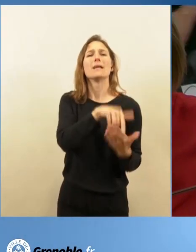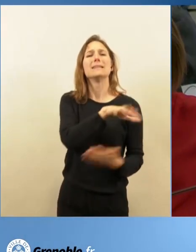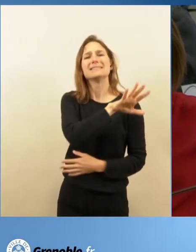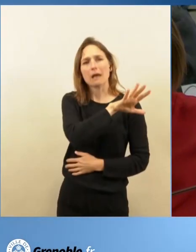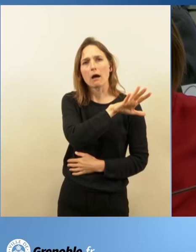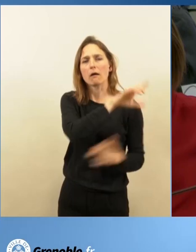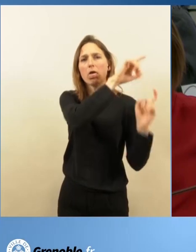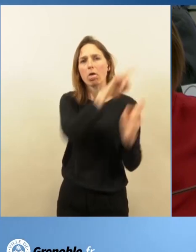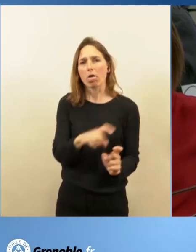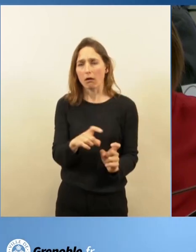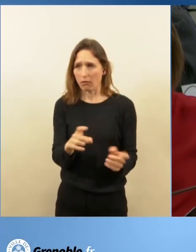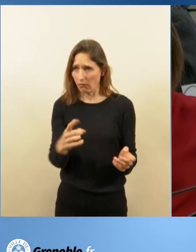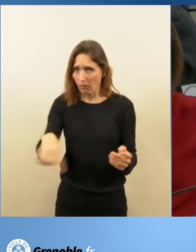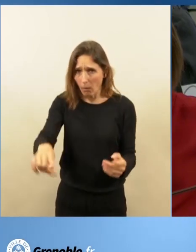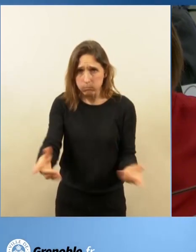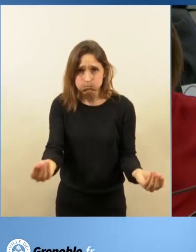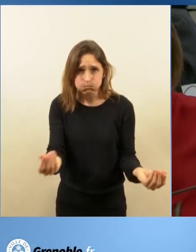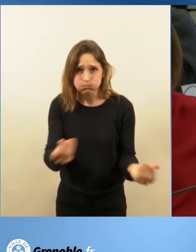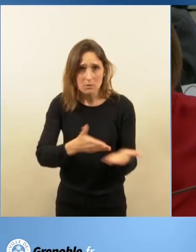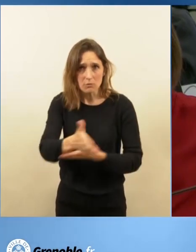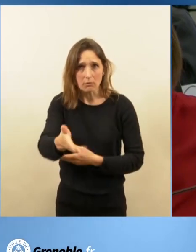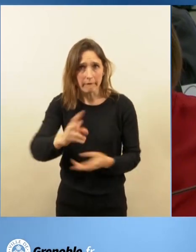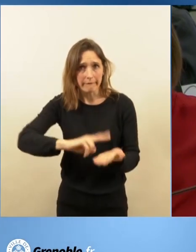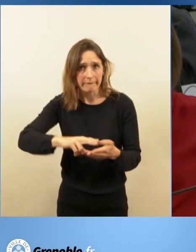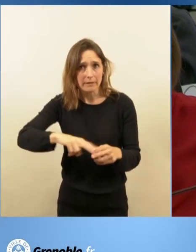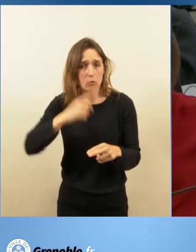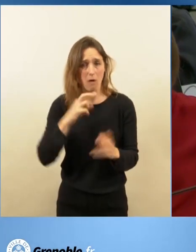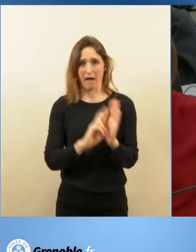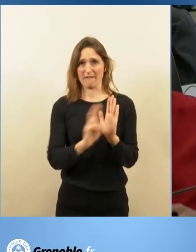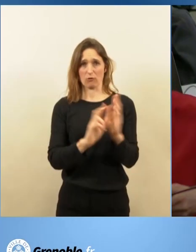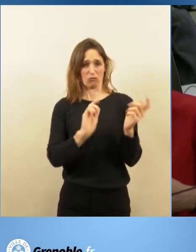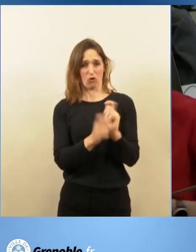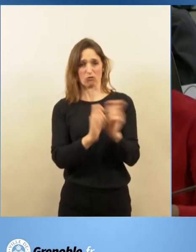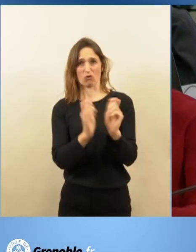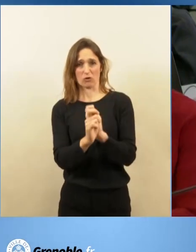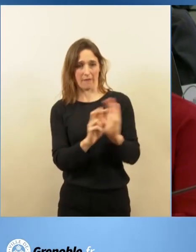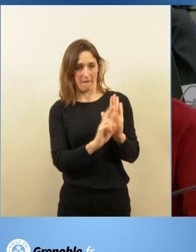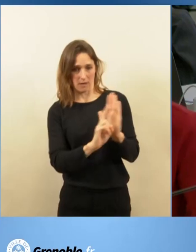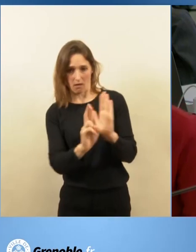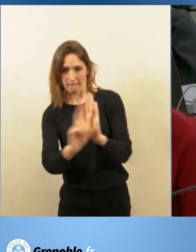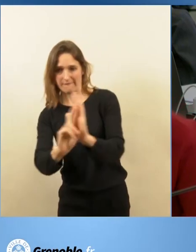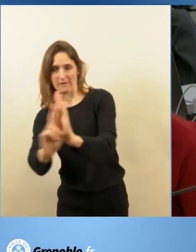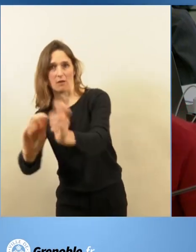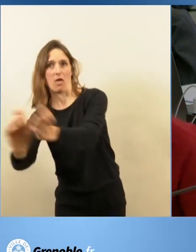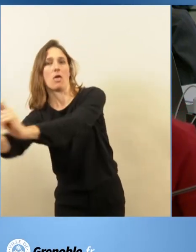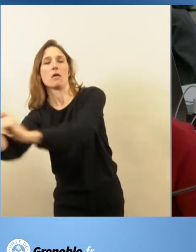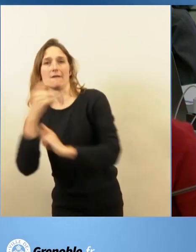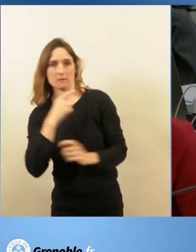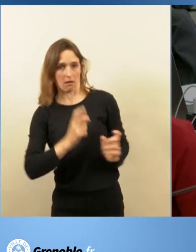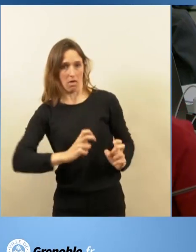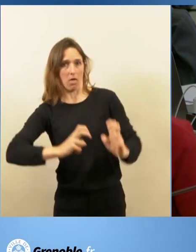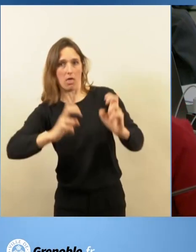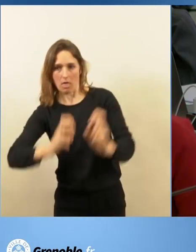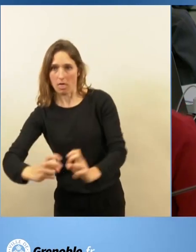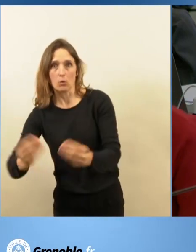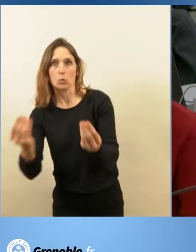ça ne parle à personne puisqu'en fait on change tout le temps d'années en termes de référence et donc la progression ne parle absolument à personne si ce n'est à se faire plaisir en